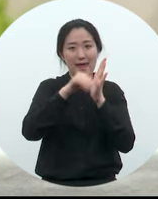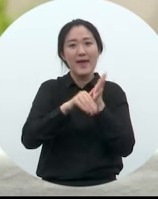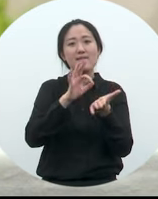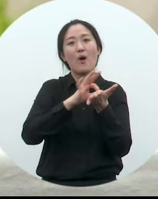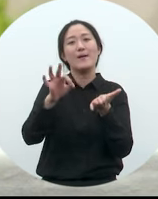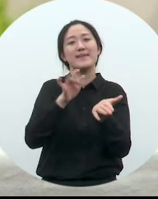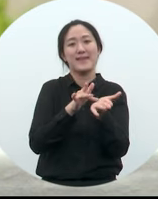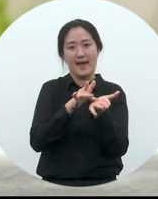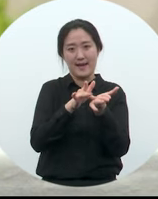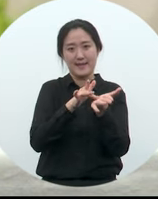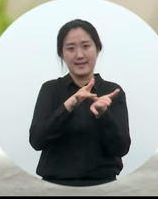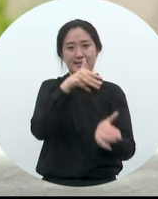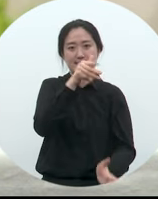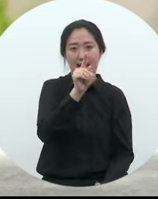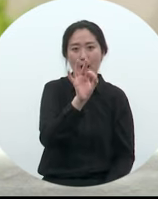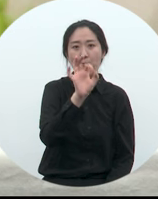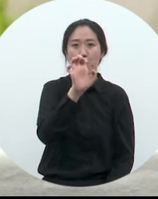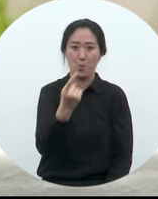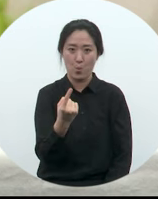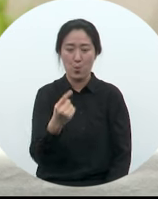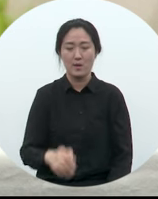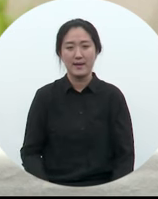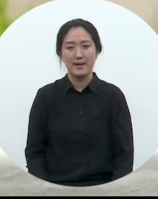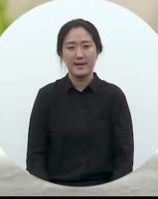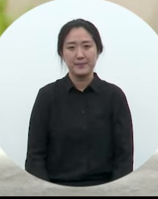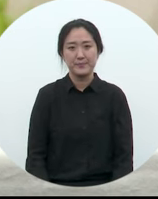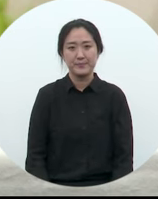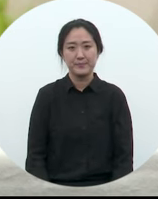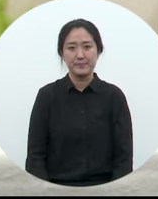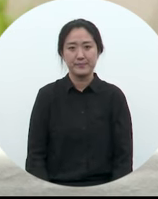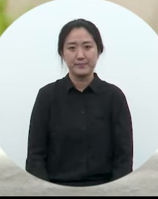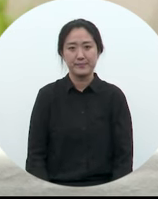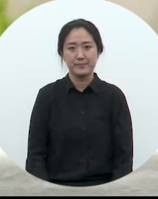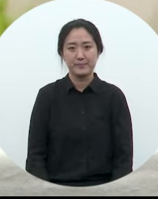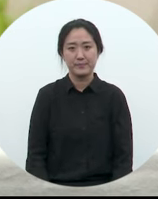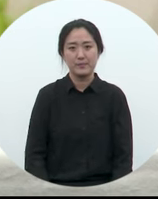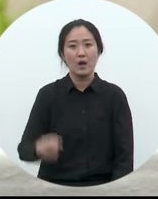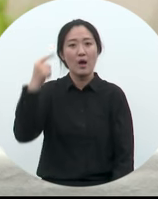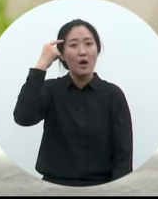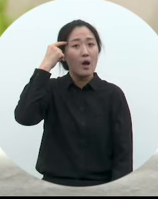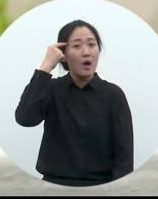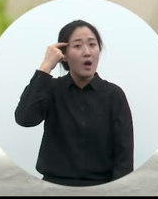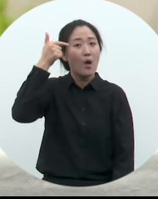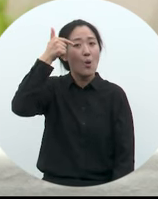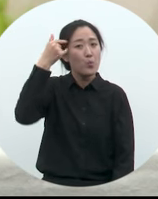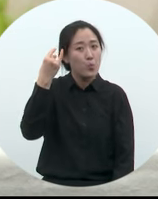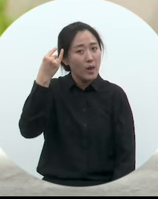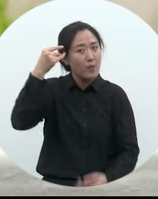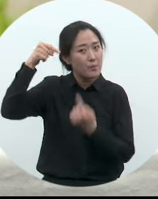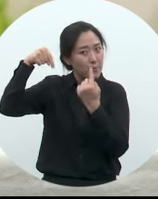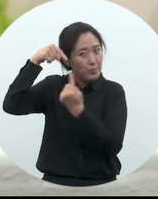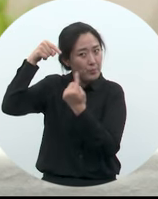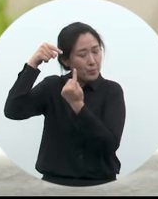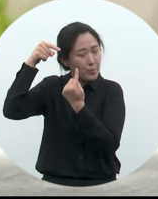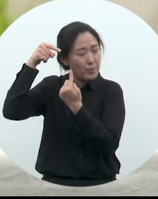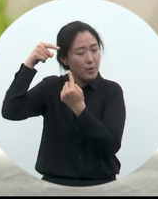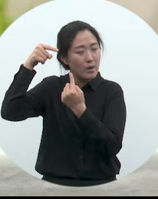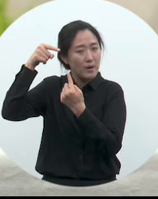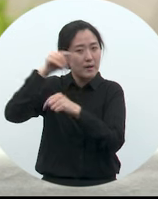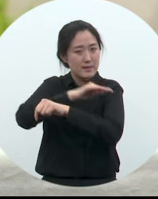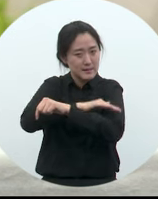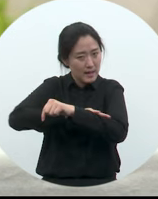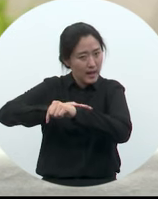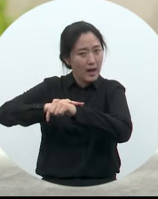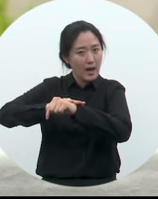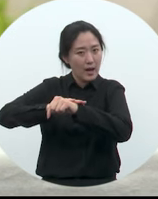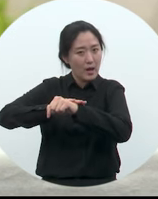바로 그때 쓰는 약재가 창포입니다. 이 창포는 옛날부터 뇌를 활성화시켜 주는데 도움이